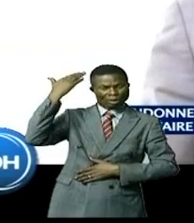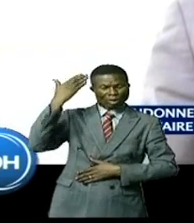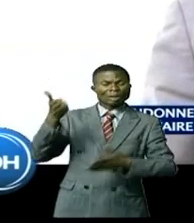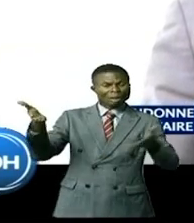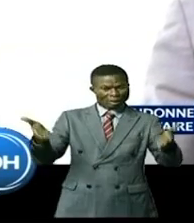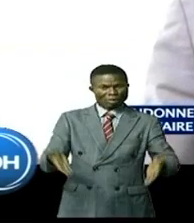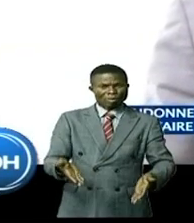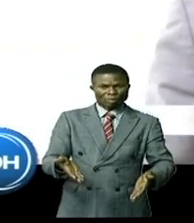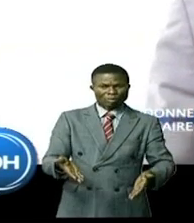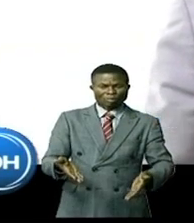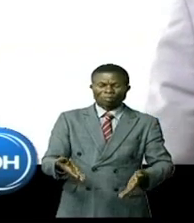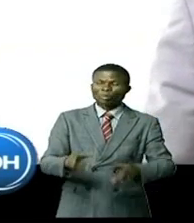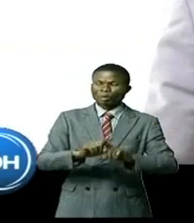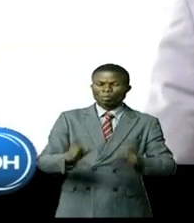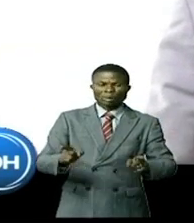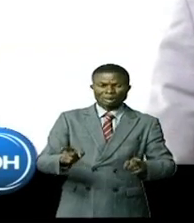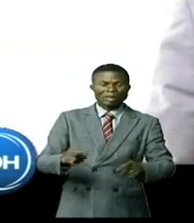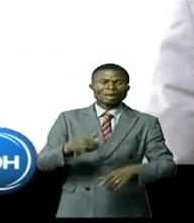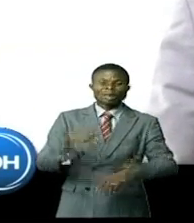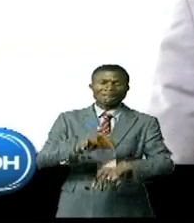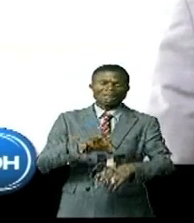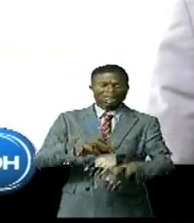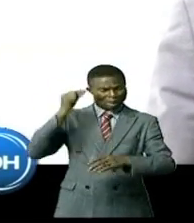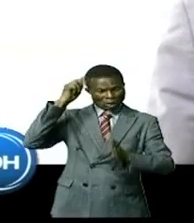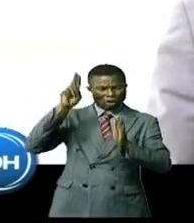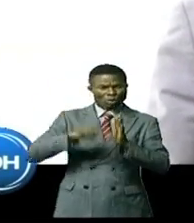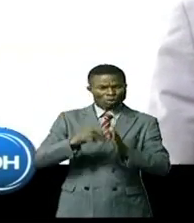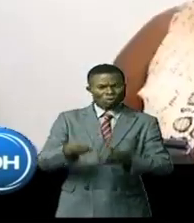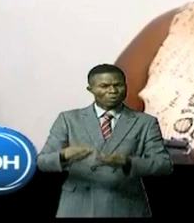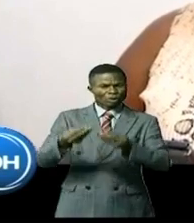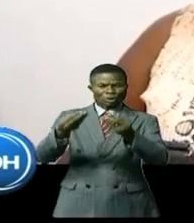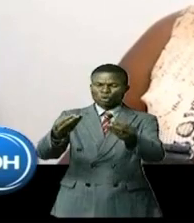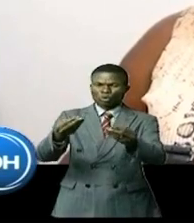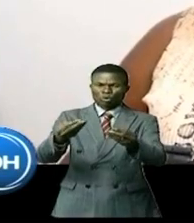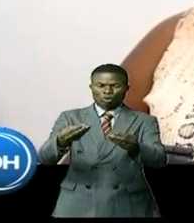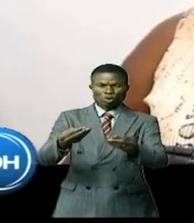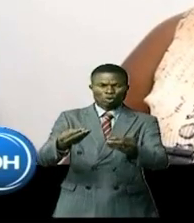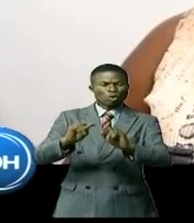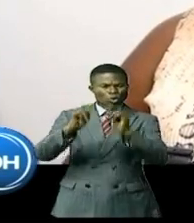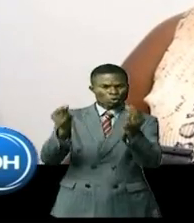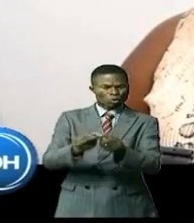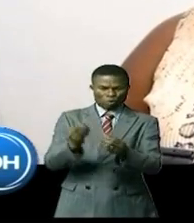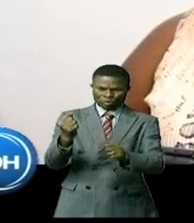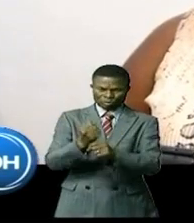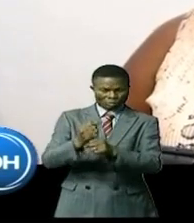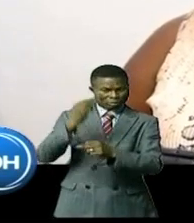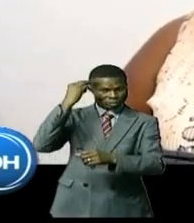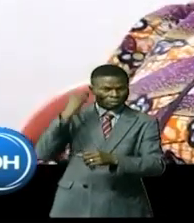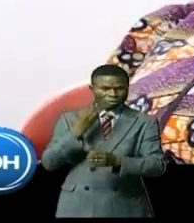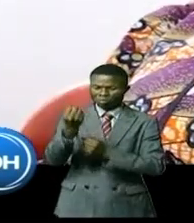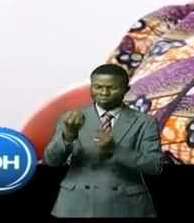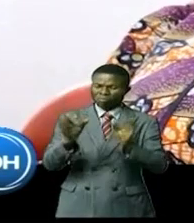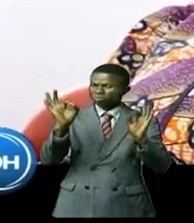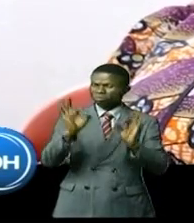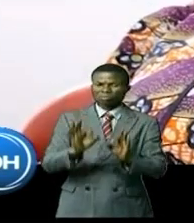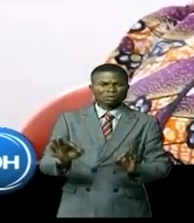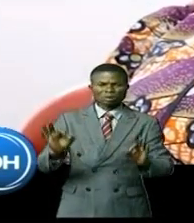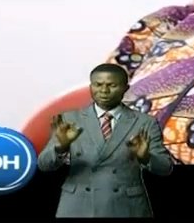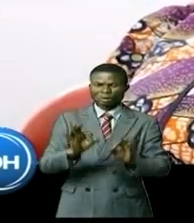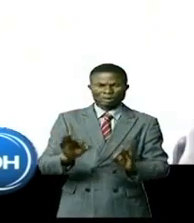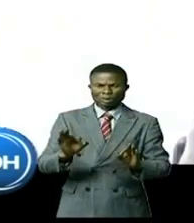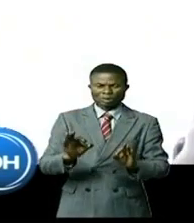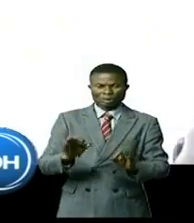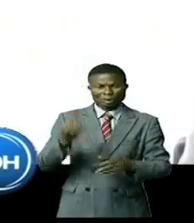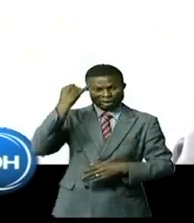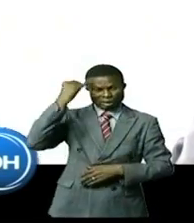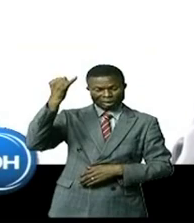existe, l'État ou le gouvernement n'a jamais doté au travers cette initiative